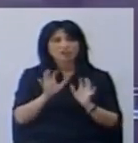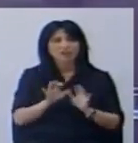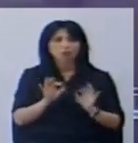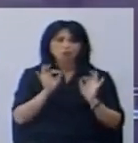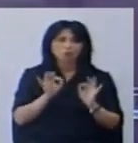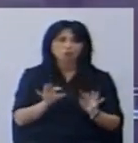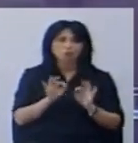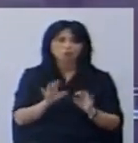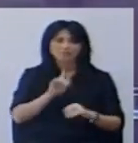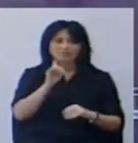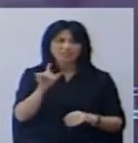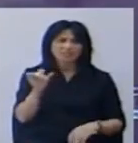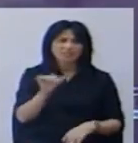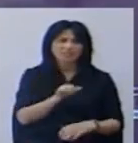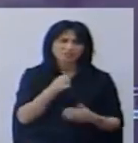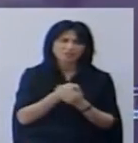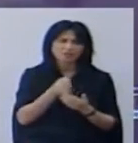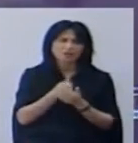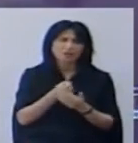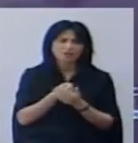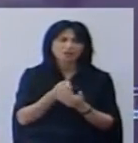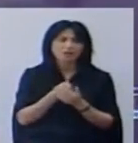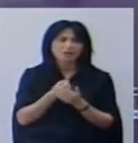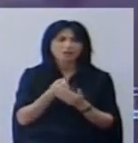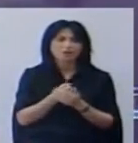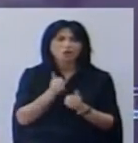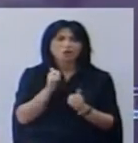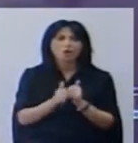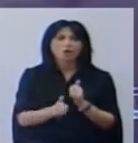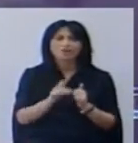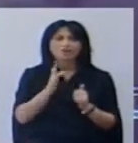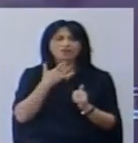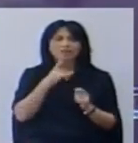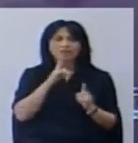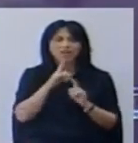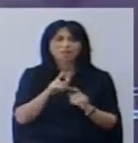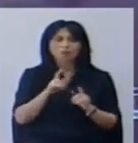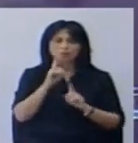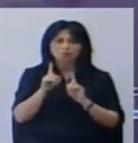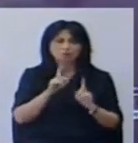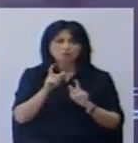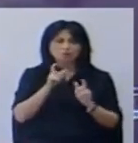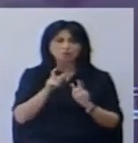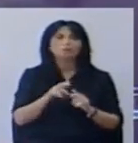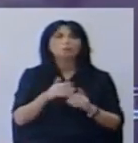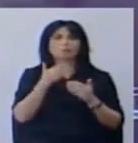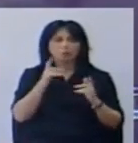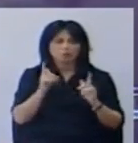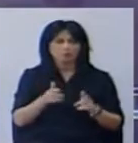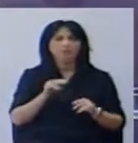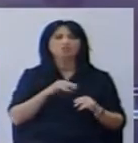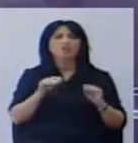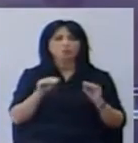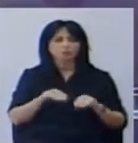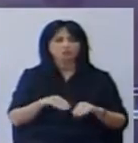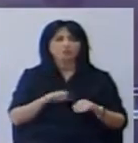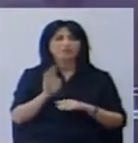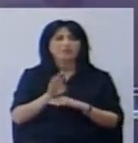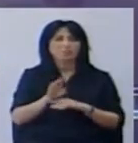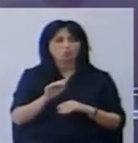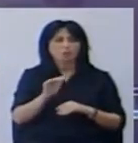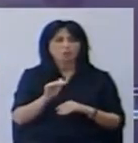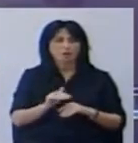კანონიერების საკითხს. წელიწად ნახევარი ვეხვეწებოდი, ყველა საკრებულოს სტომაზე ამას ვამბობდი, ბოლოს დამეთანხმე. შევიმუშავე დებულება